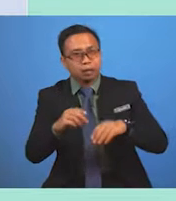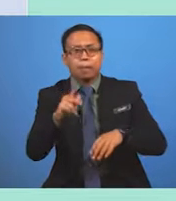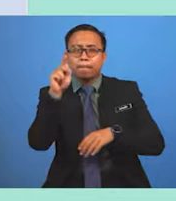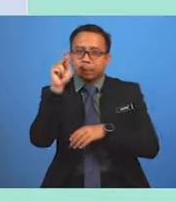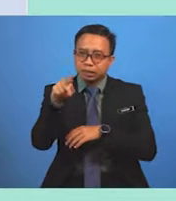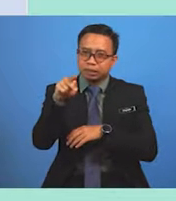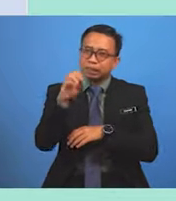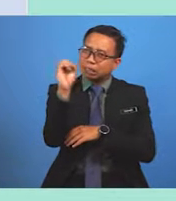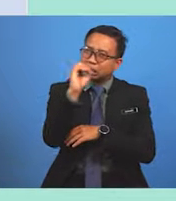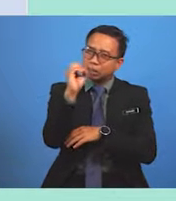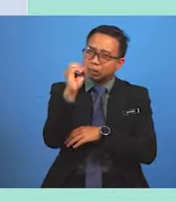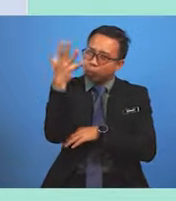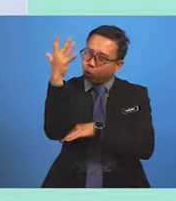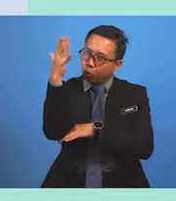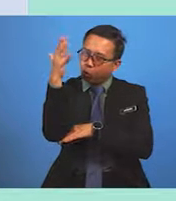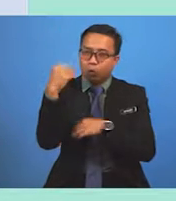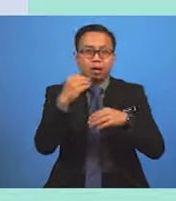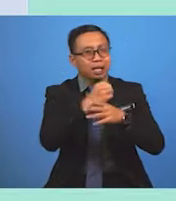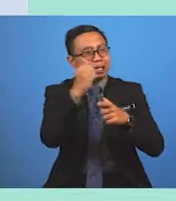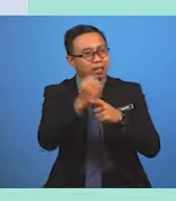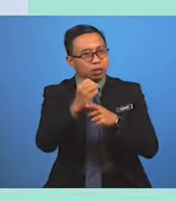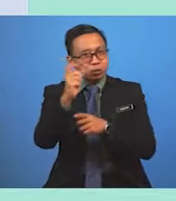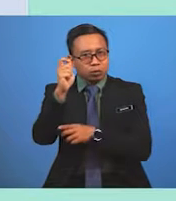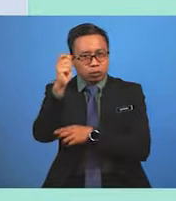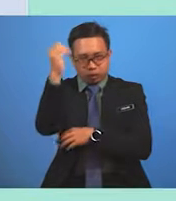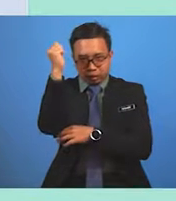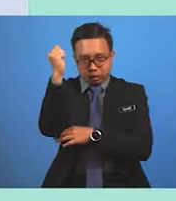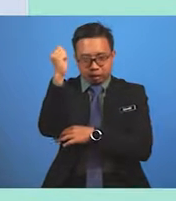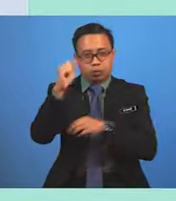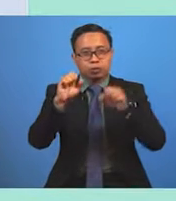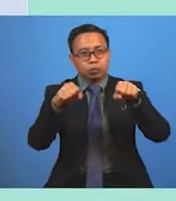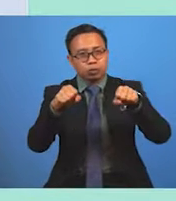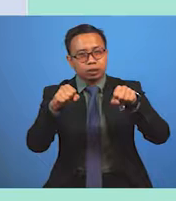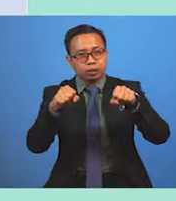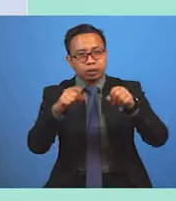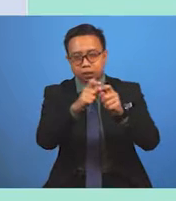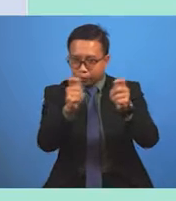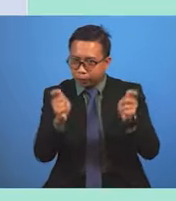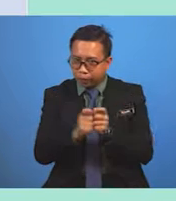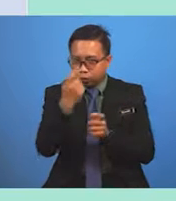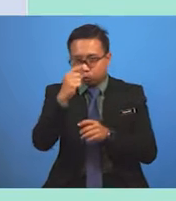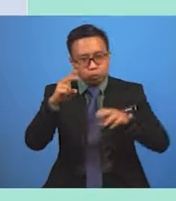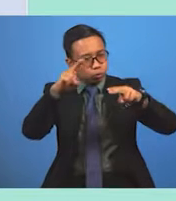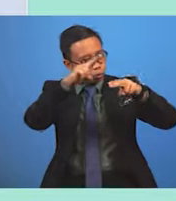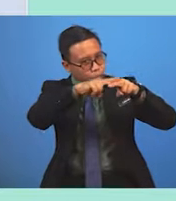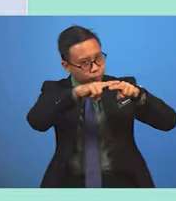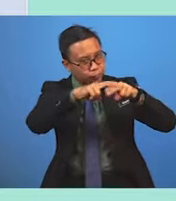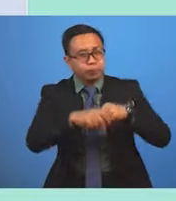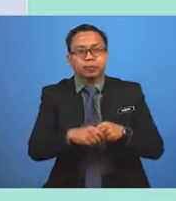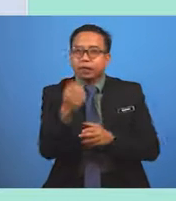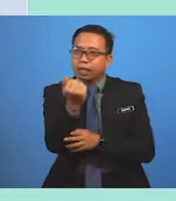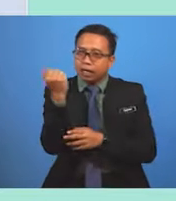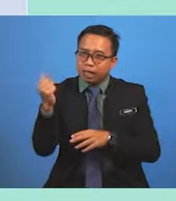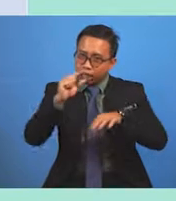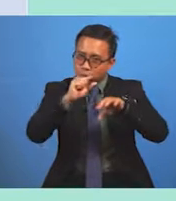pastikan tiada pokok atau tiang berhampiran kolam yang boleh menjadi tempat untuk hinggap. Alat dan bahan yang